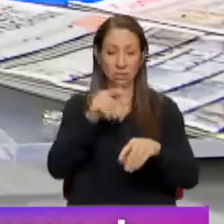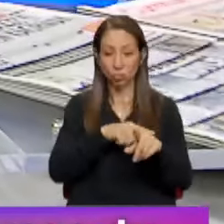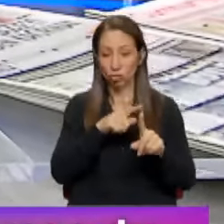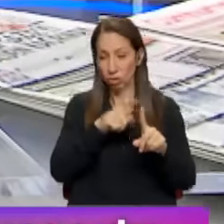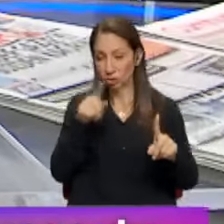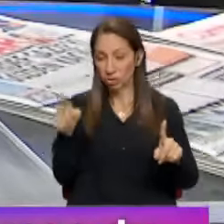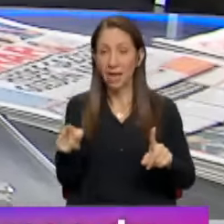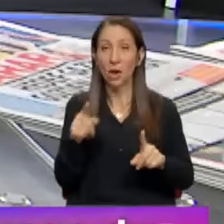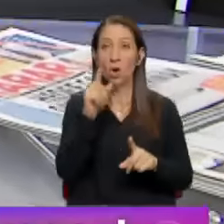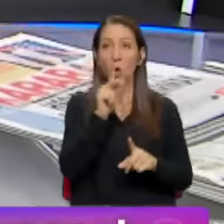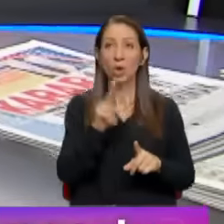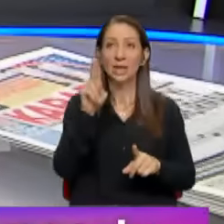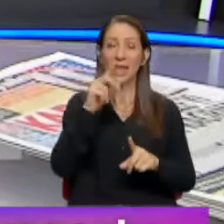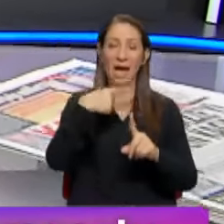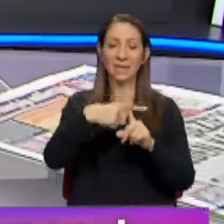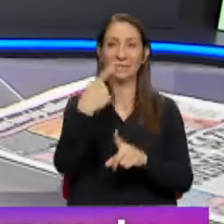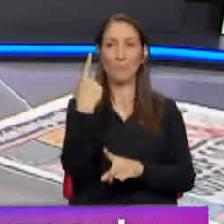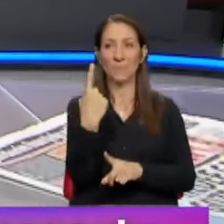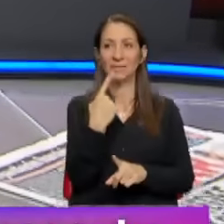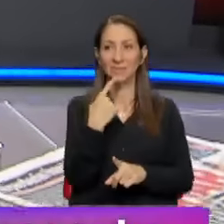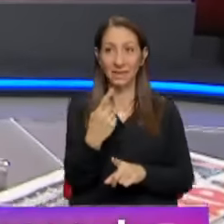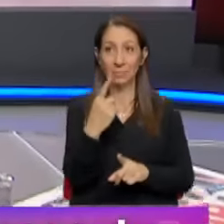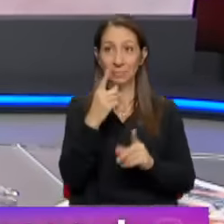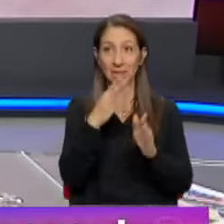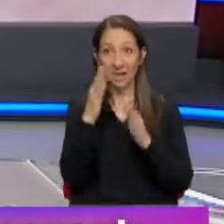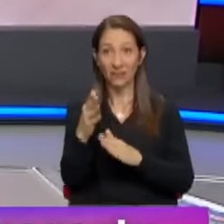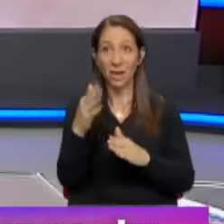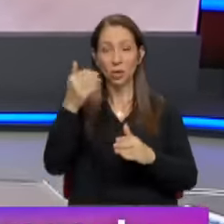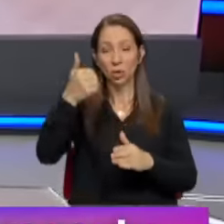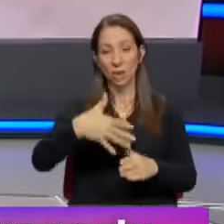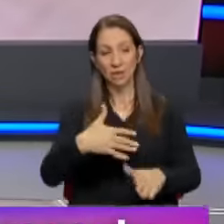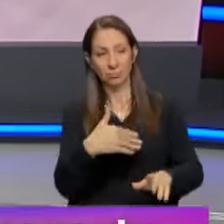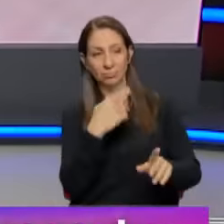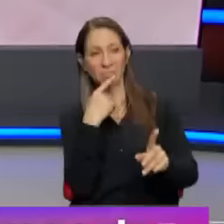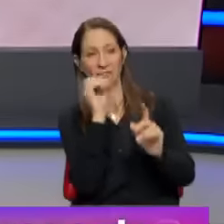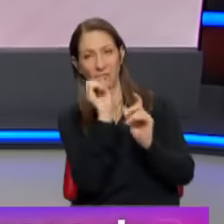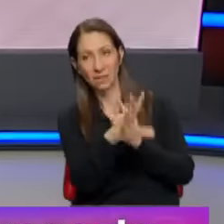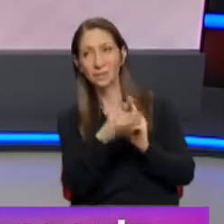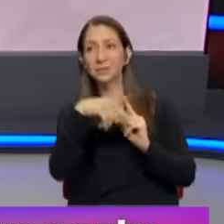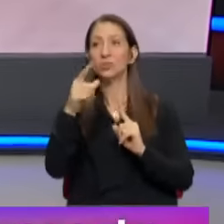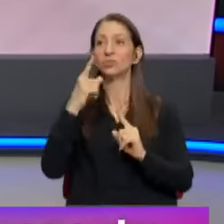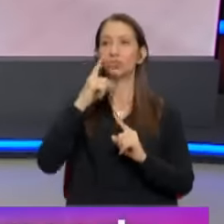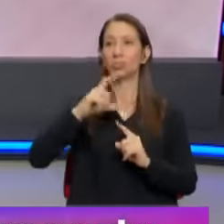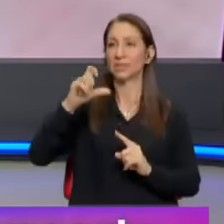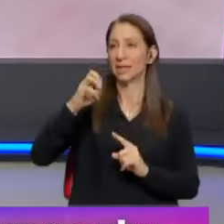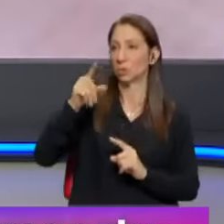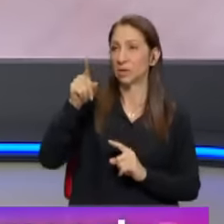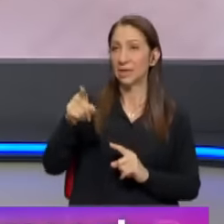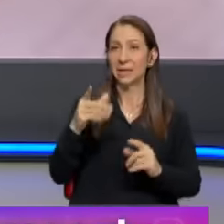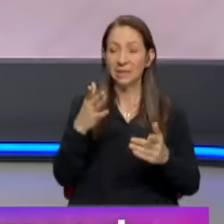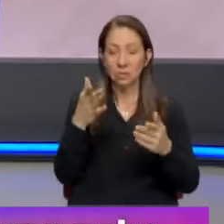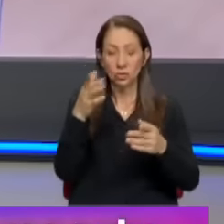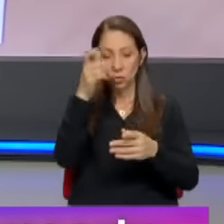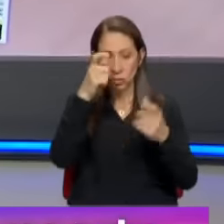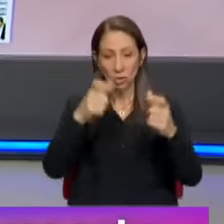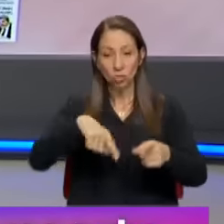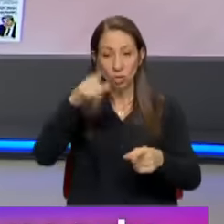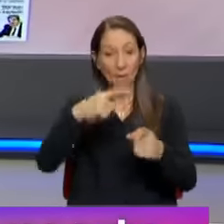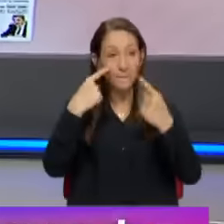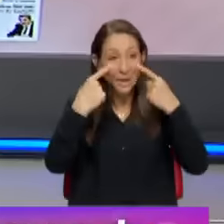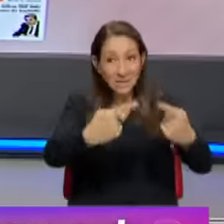sürecinde işte 17 artı 1 diyerek bir taraftan kabineye seslendi. Diğer taraftan Cumhurbaşkanı Erdoğan'a, ya siz memleketin